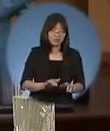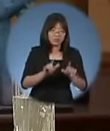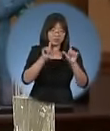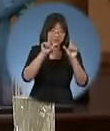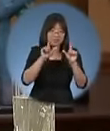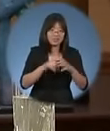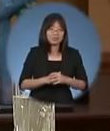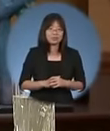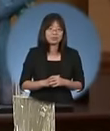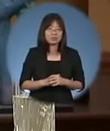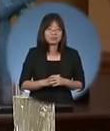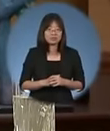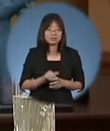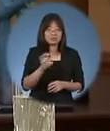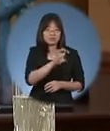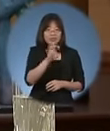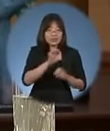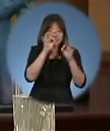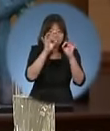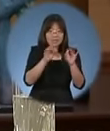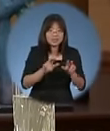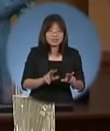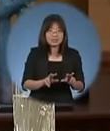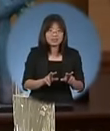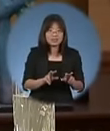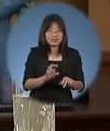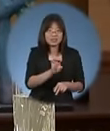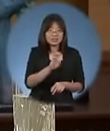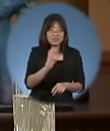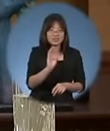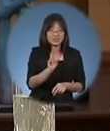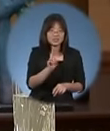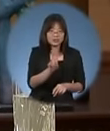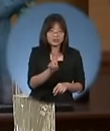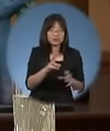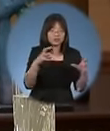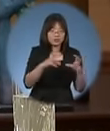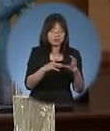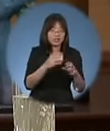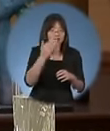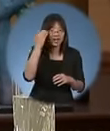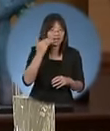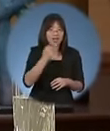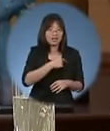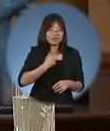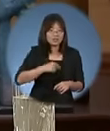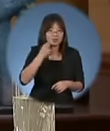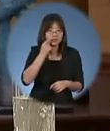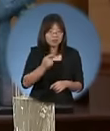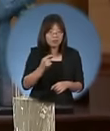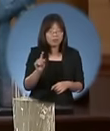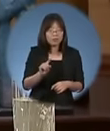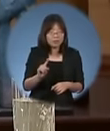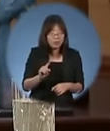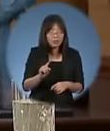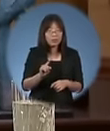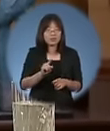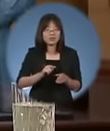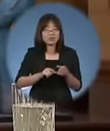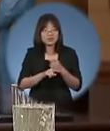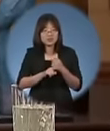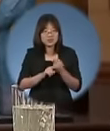오늘날에도 예. 유럽은 지금 EU로 뭉치는데 그렇죠. 한중일은 지금도 이런저런 얽히고